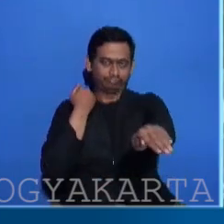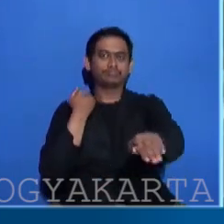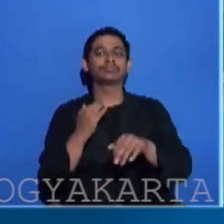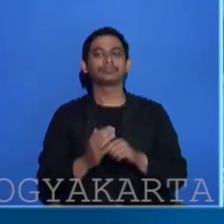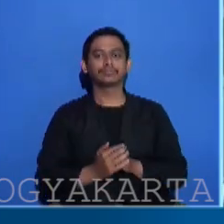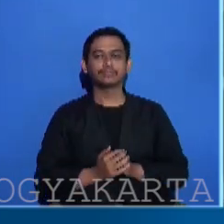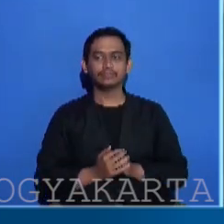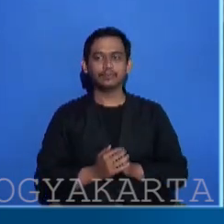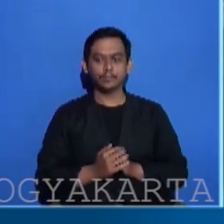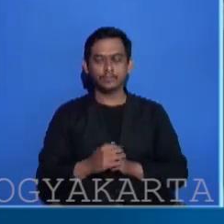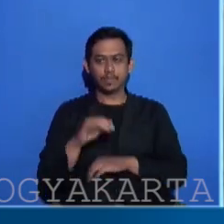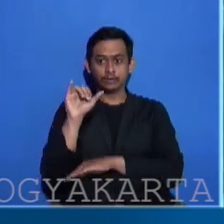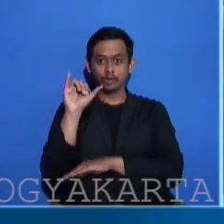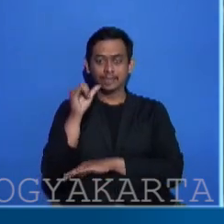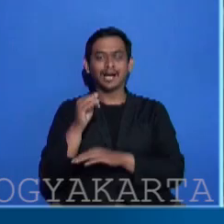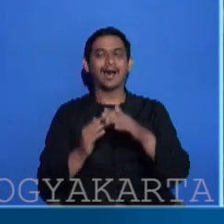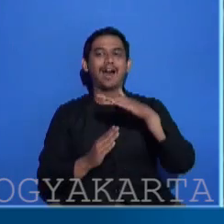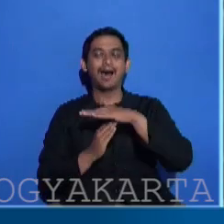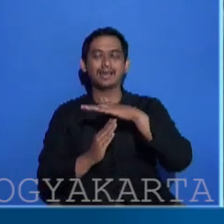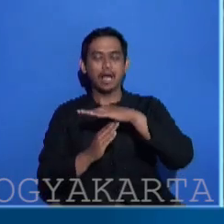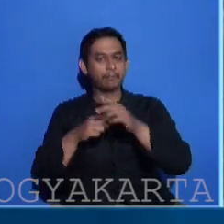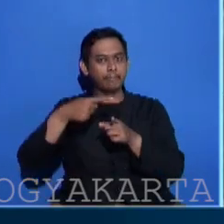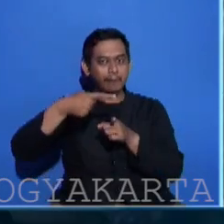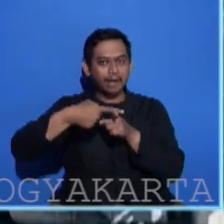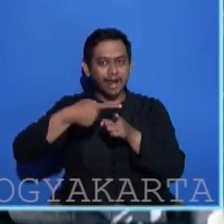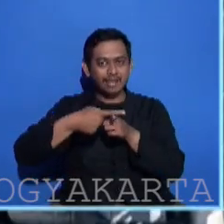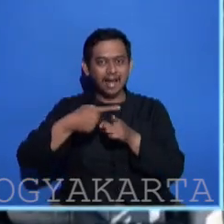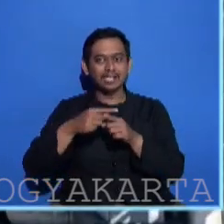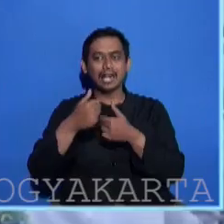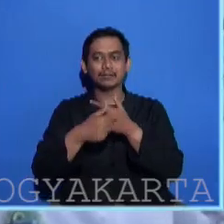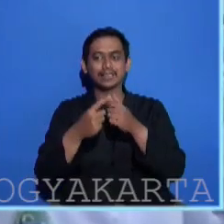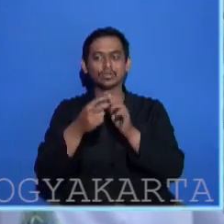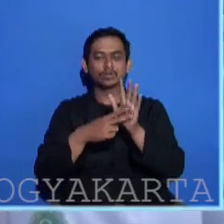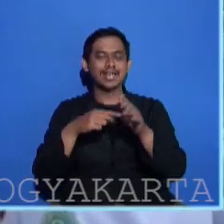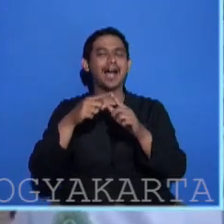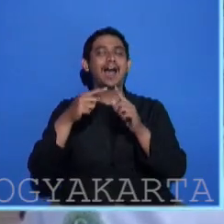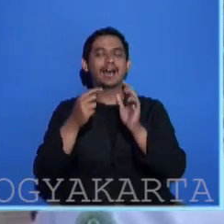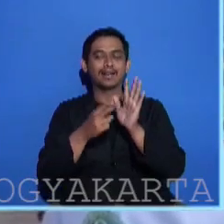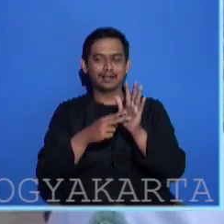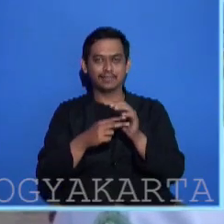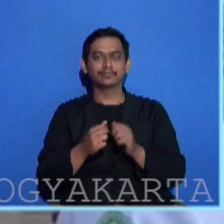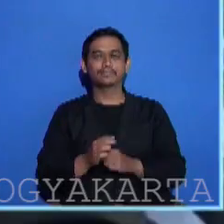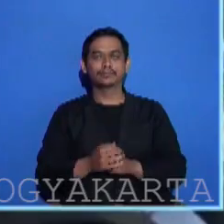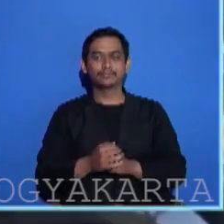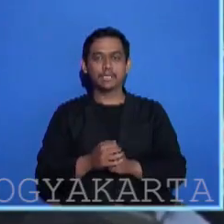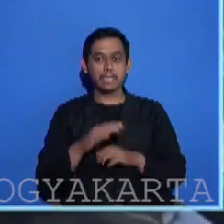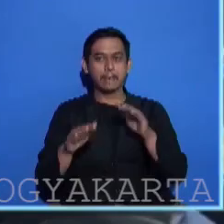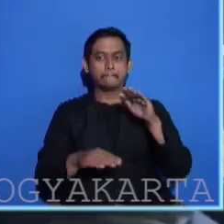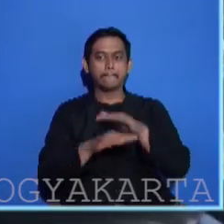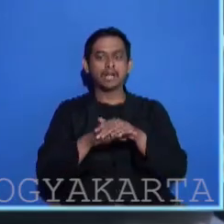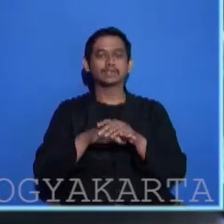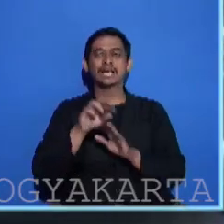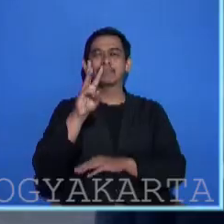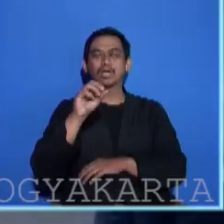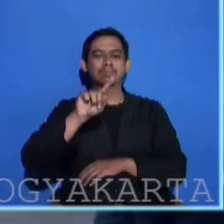Yogyakarta akan ditahan di Simpang Tiga Piyungan Bantul rekayasa lalu lintas ini diberlakukan maksimal selama 30